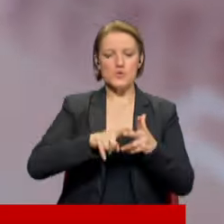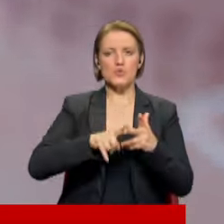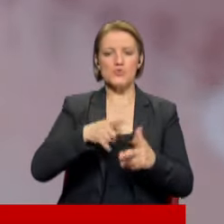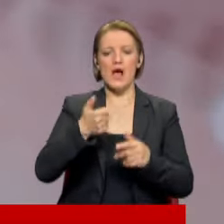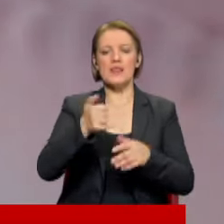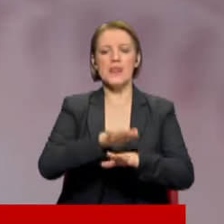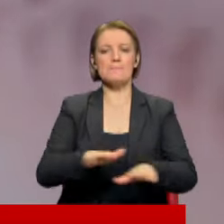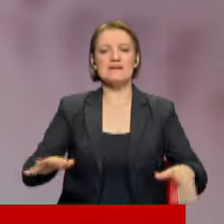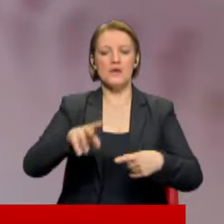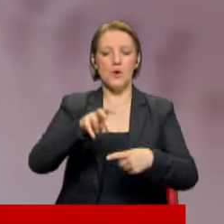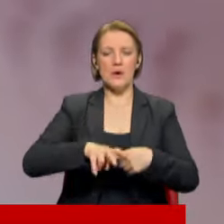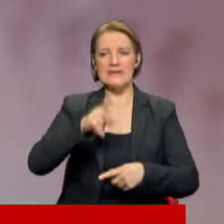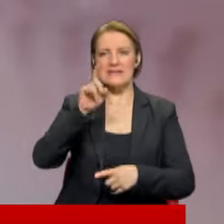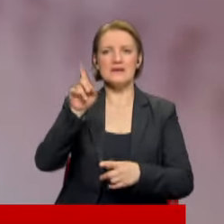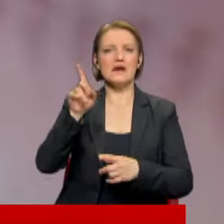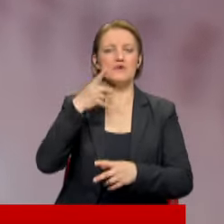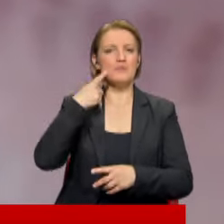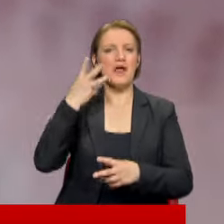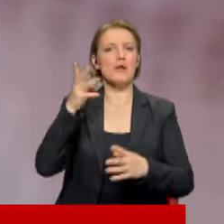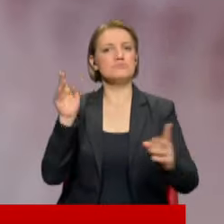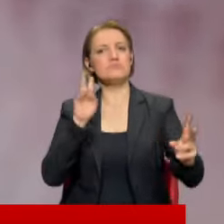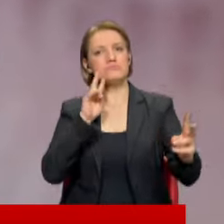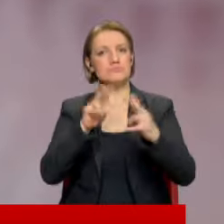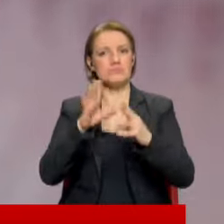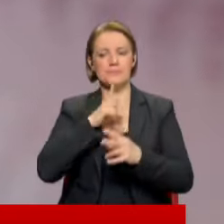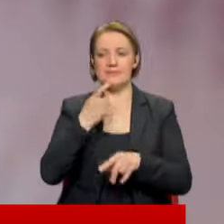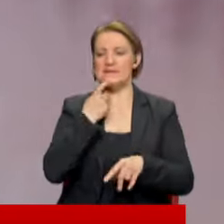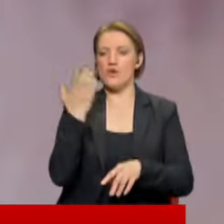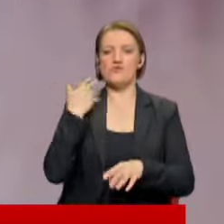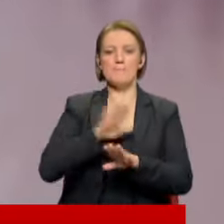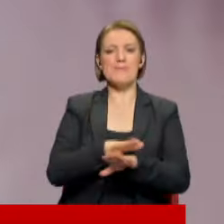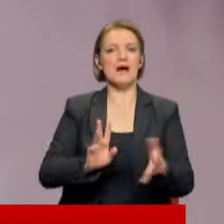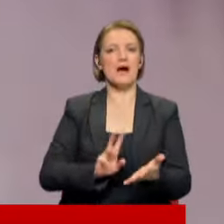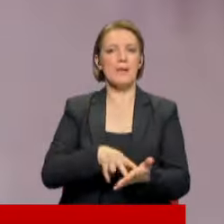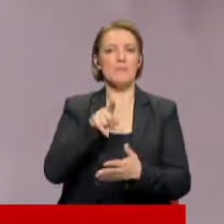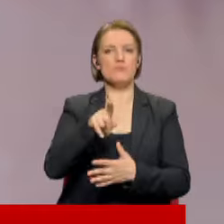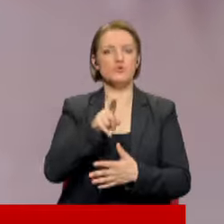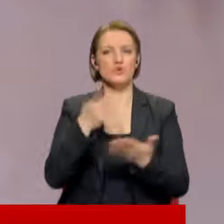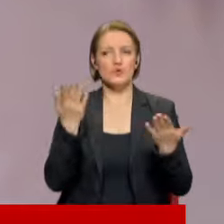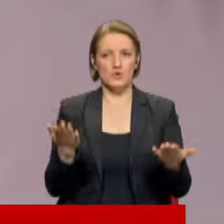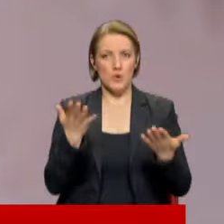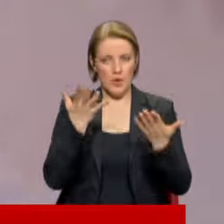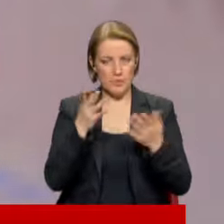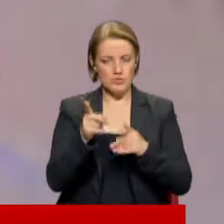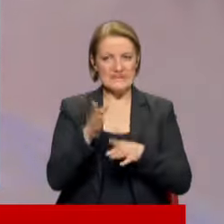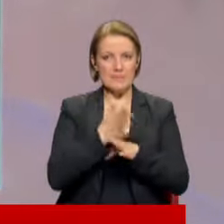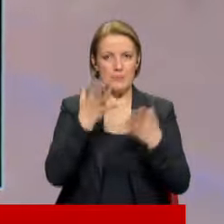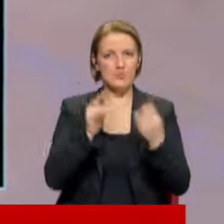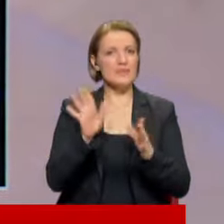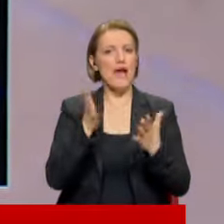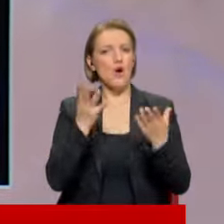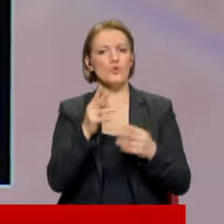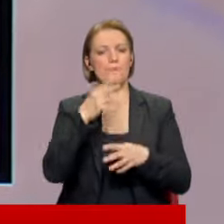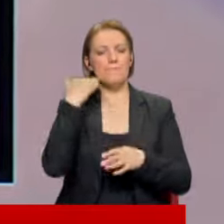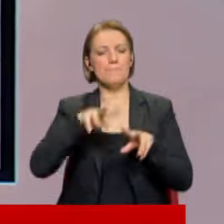masada yer alırken de sarayla teması var mıydı geçen yıl masadan kalkmasında Bunun etkisi old mu Ne oldu da